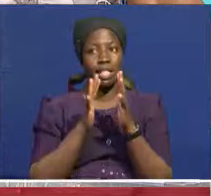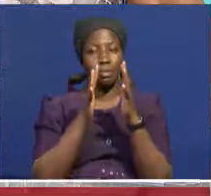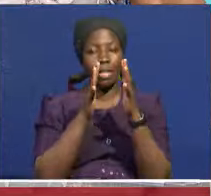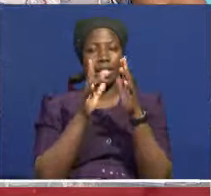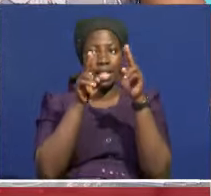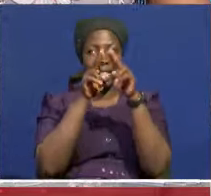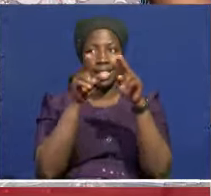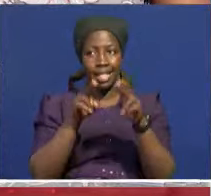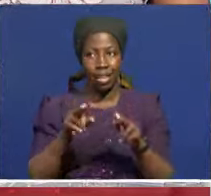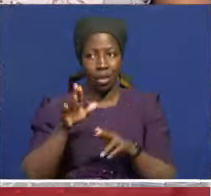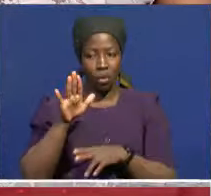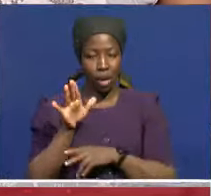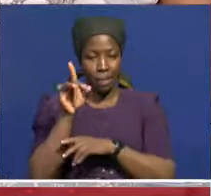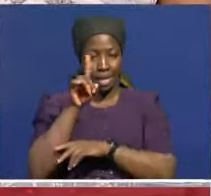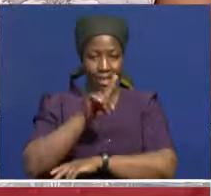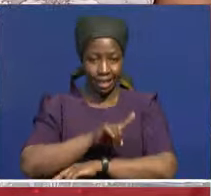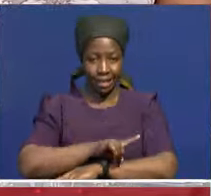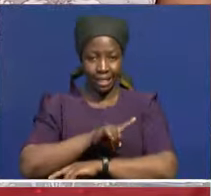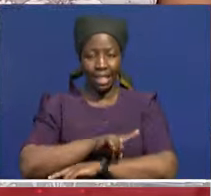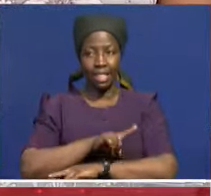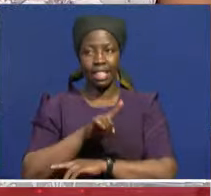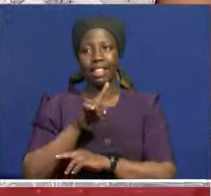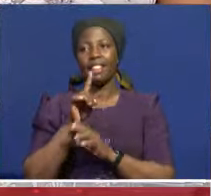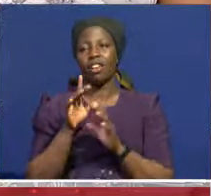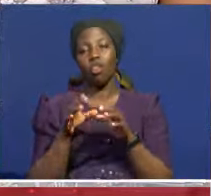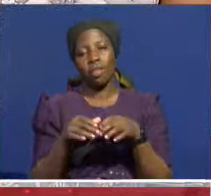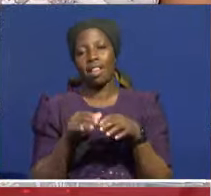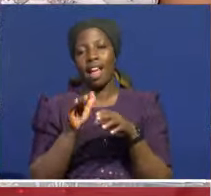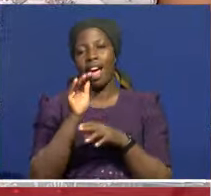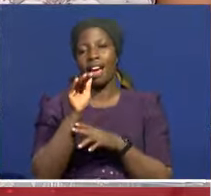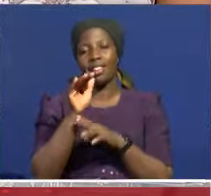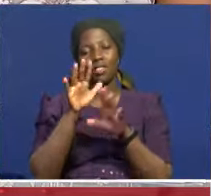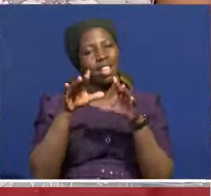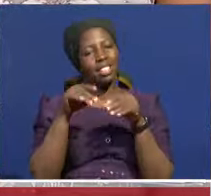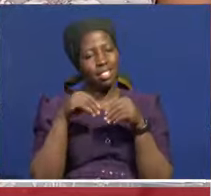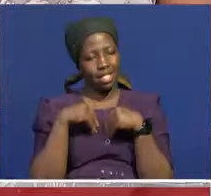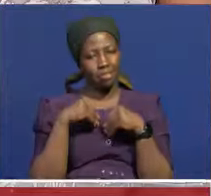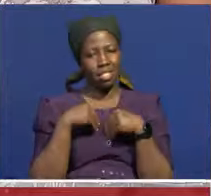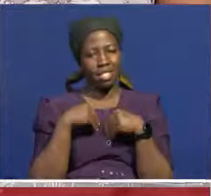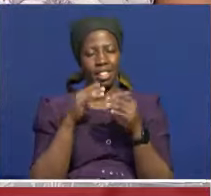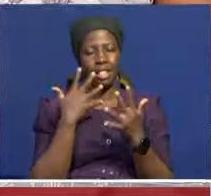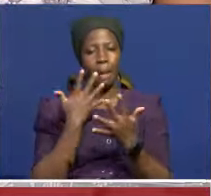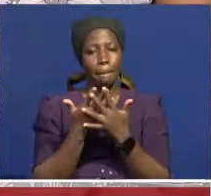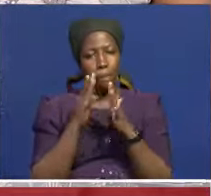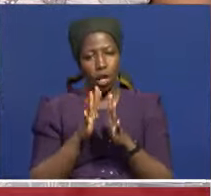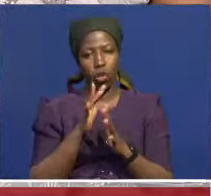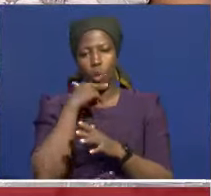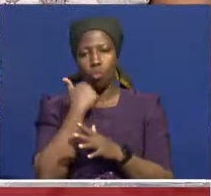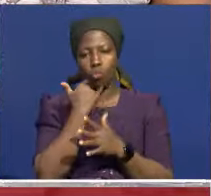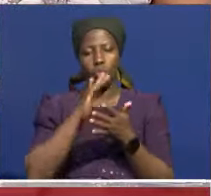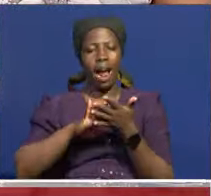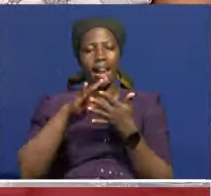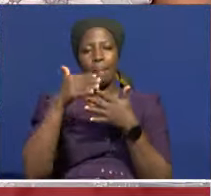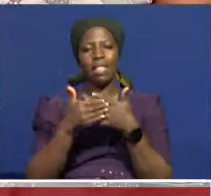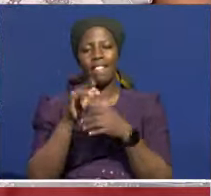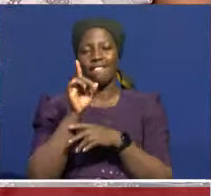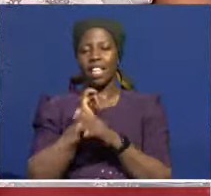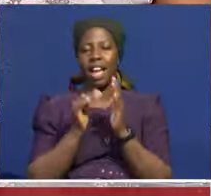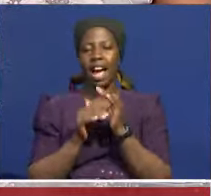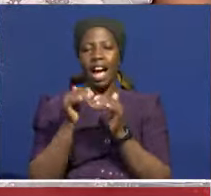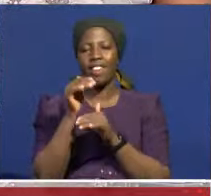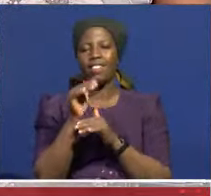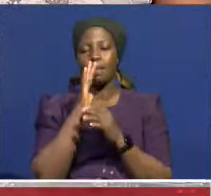ya wanawake, jamii imehimizwa kuwakubali wafungwa waliorekebika baada ya kuachiliwa huru. Akizungumza